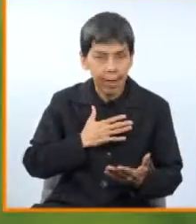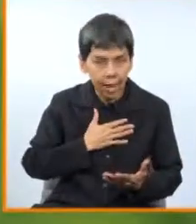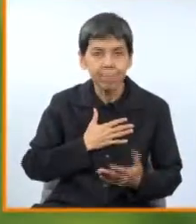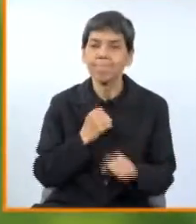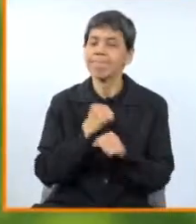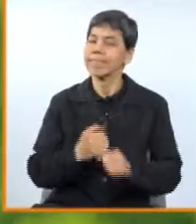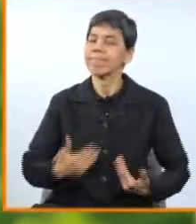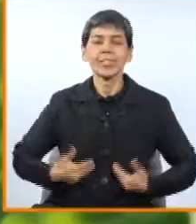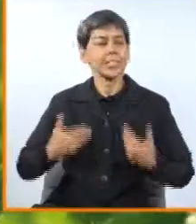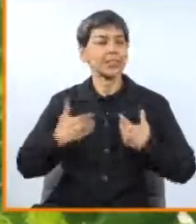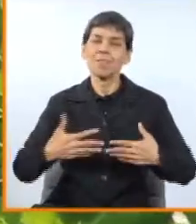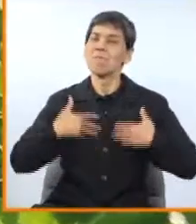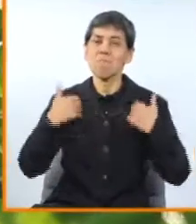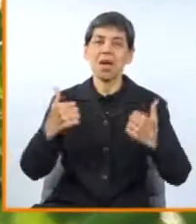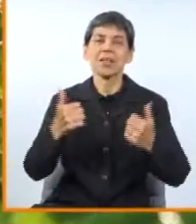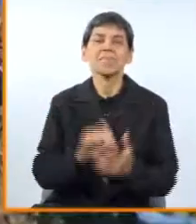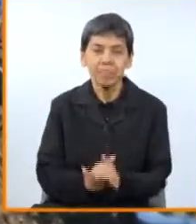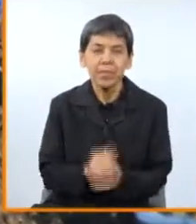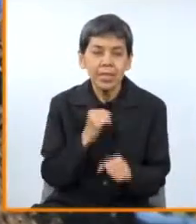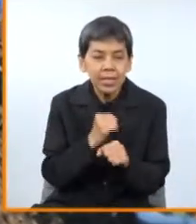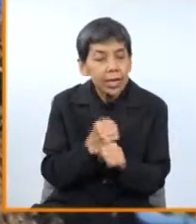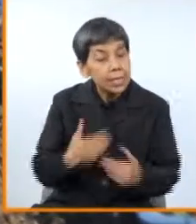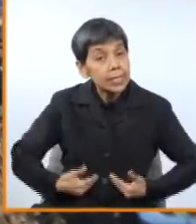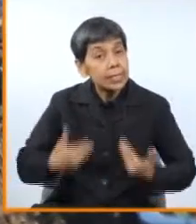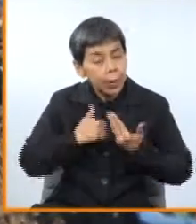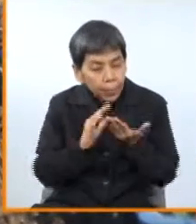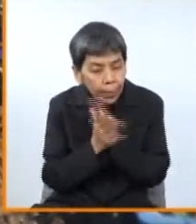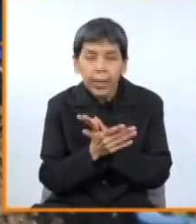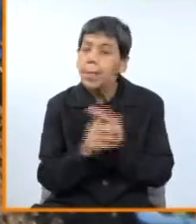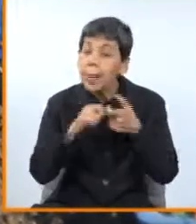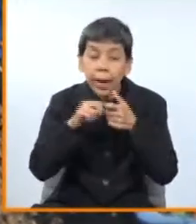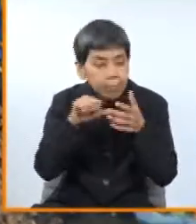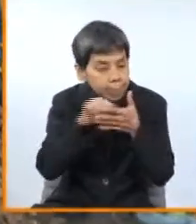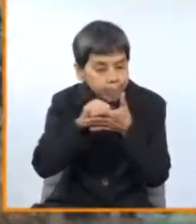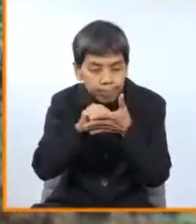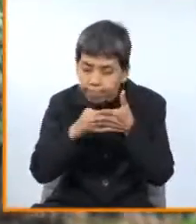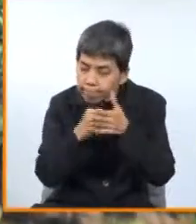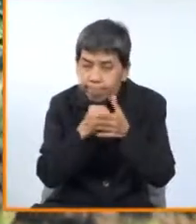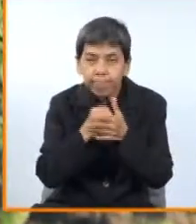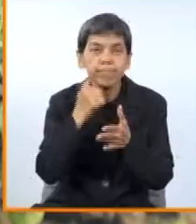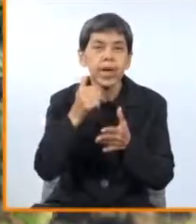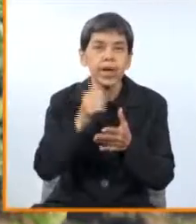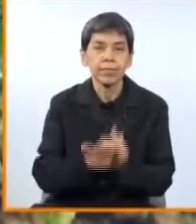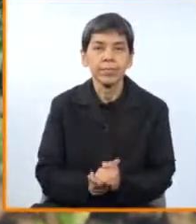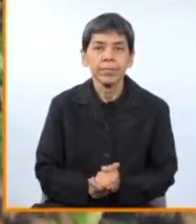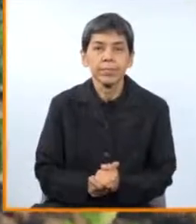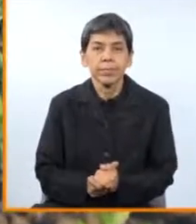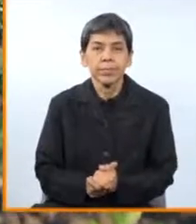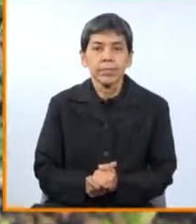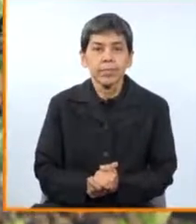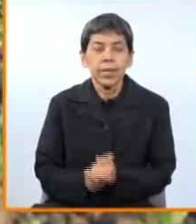สามารถอยู่ได้อย่างสบายใจแค่ปรับวิถีชีวิตเพื่อสู้กับปัญหาภัยแล้งประกิจชนะ